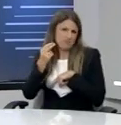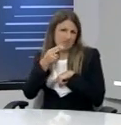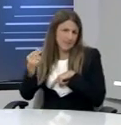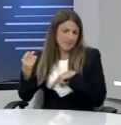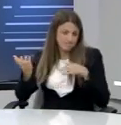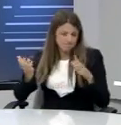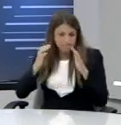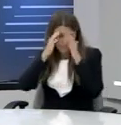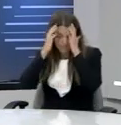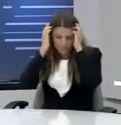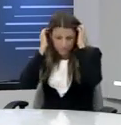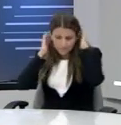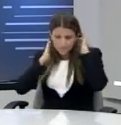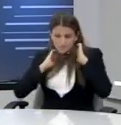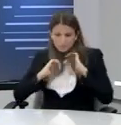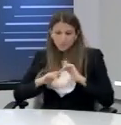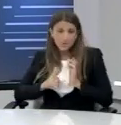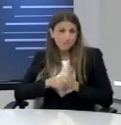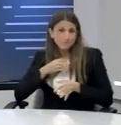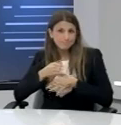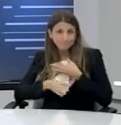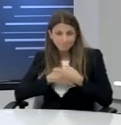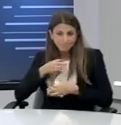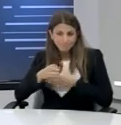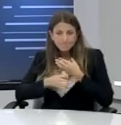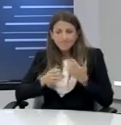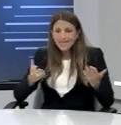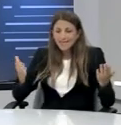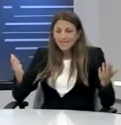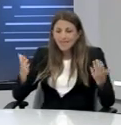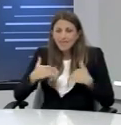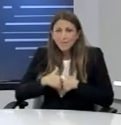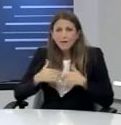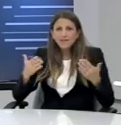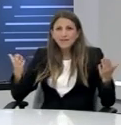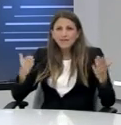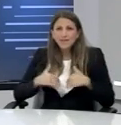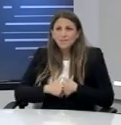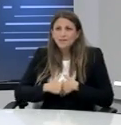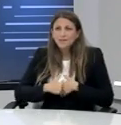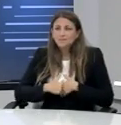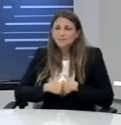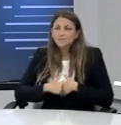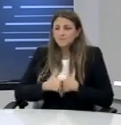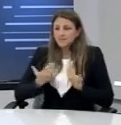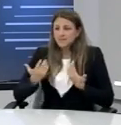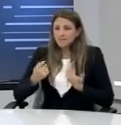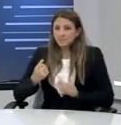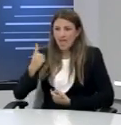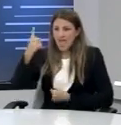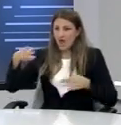ακούστε, κύριε Μητσοτάκη, δεν υπάρχει μονοπόλιο πατριωτικής